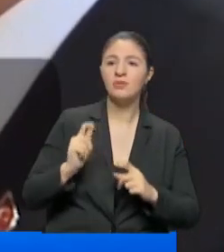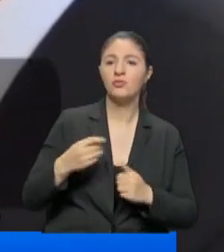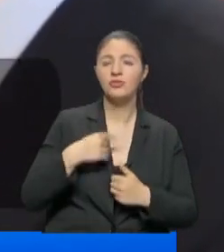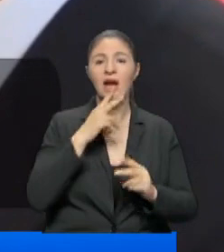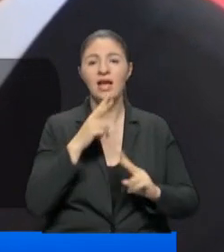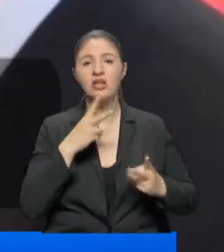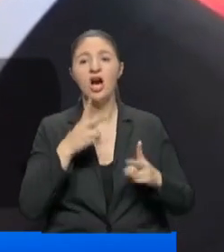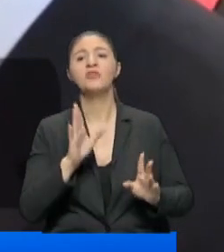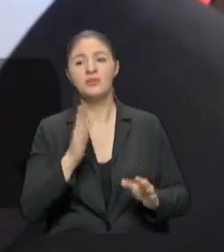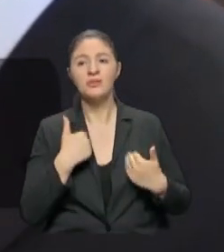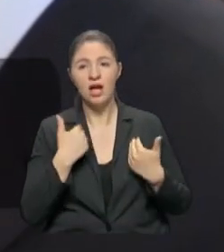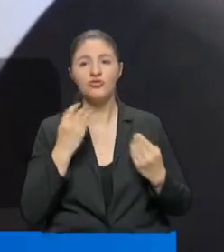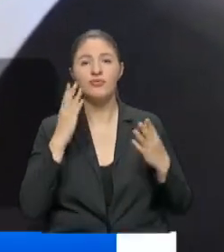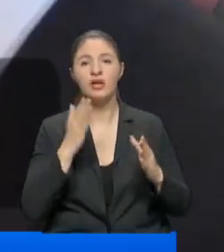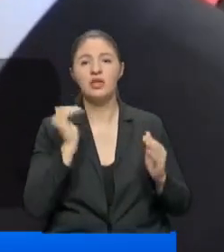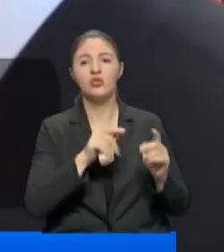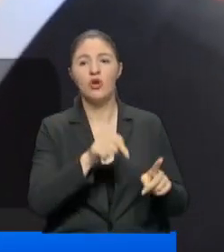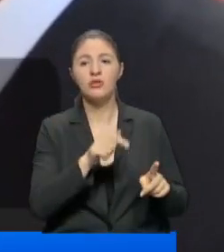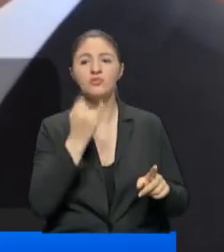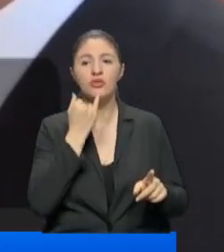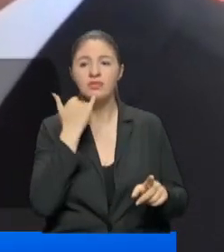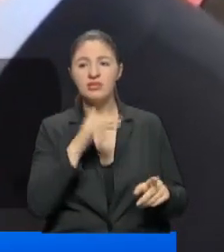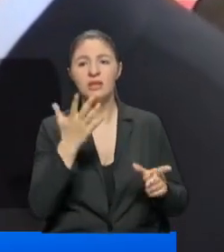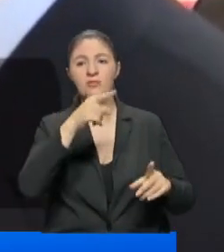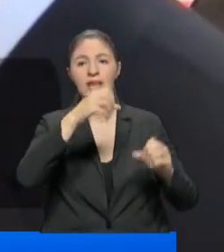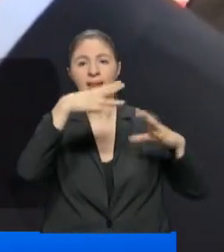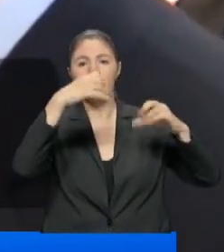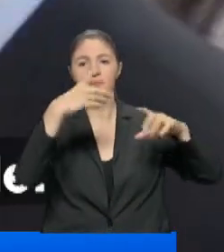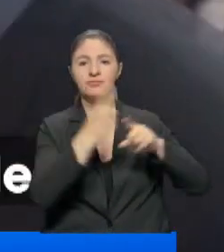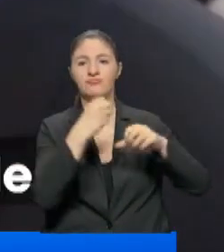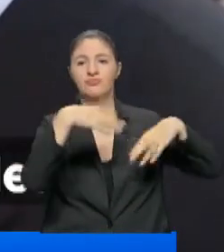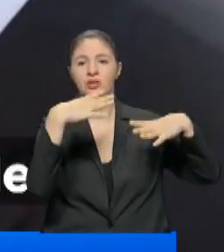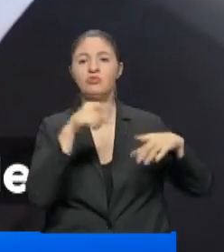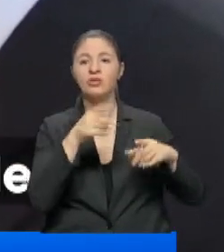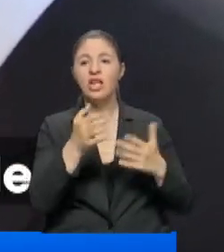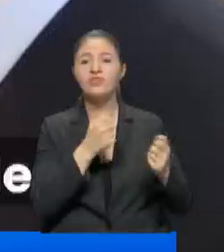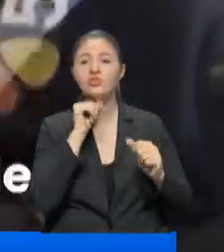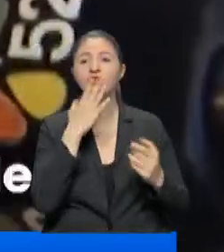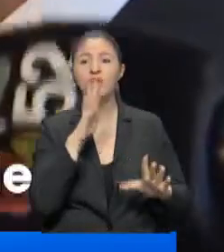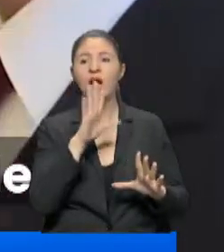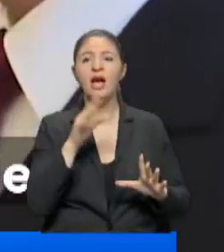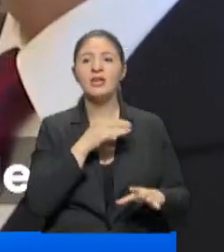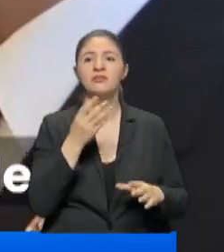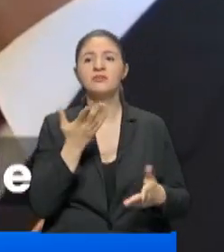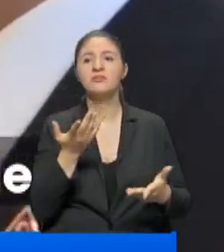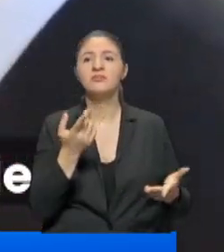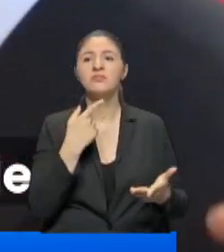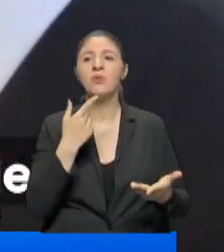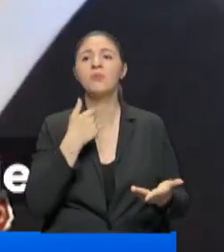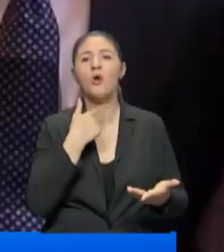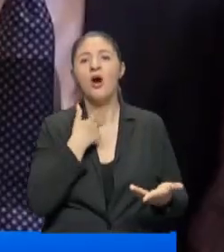elektrik açmadığımız halde çok fazla geliyor şu anda Müşteri gelince mesaj Elif'in açıyoruz çok Yani herkes